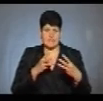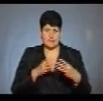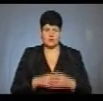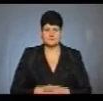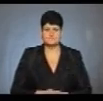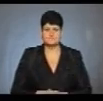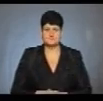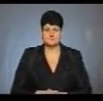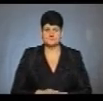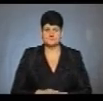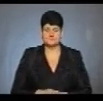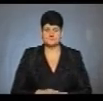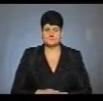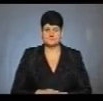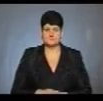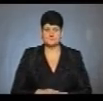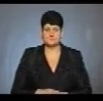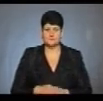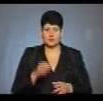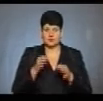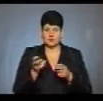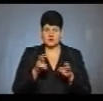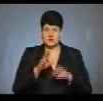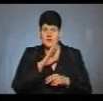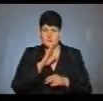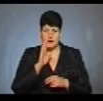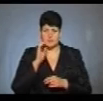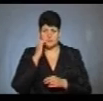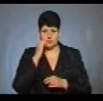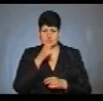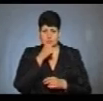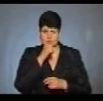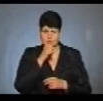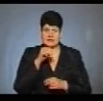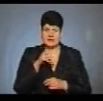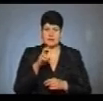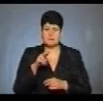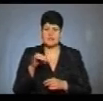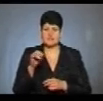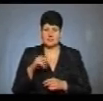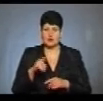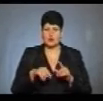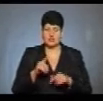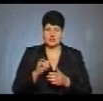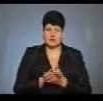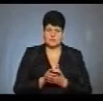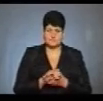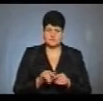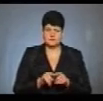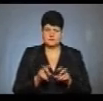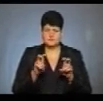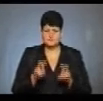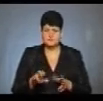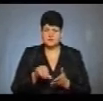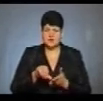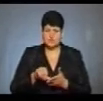Буденчук. До суду прийшли мати, бабуся та дідусь Тетяни Підвашецької, родичі та знайомі. Також на засіданні